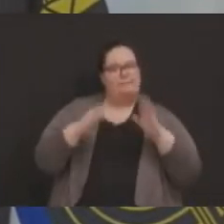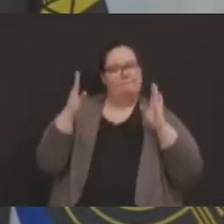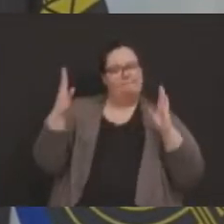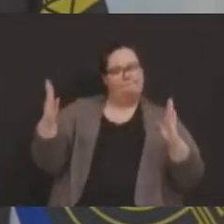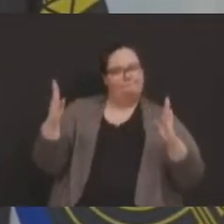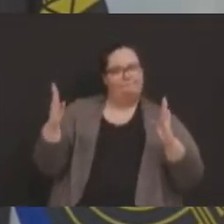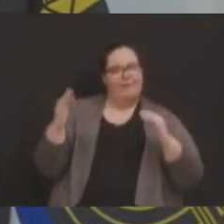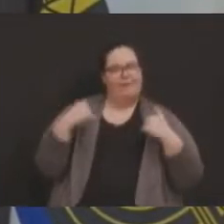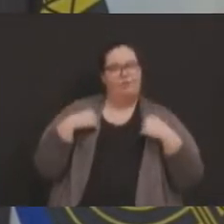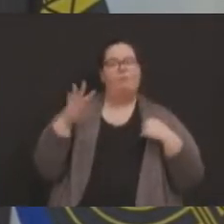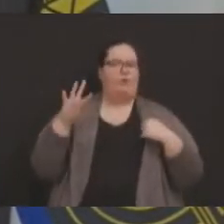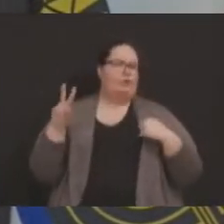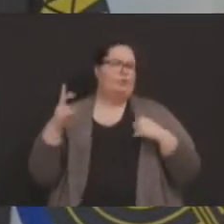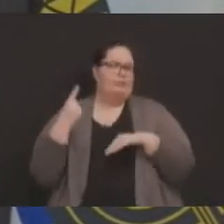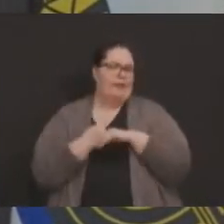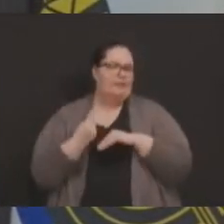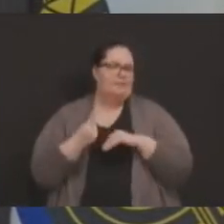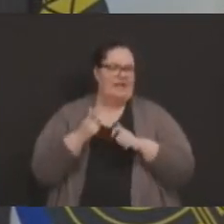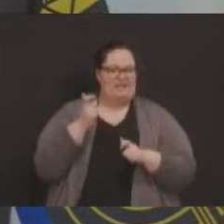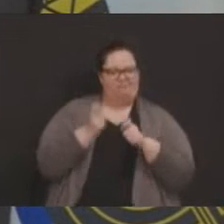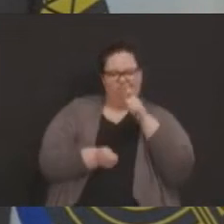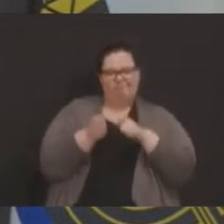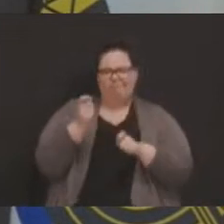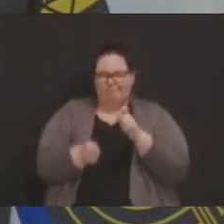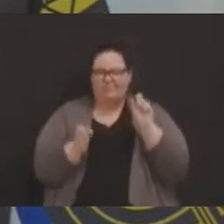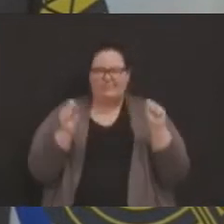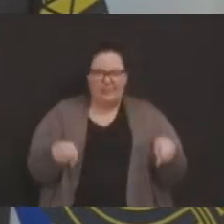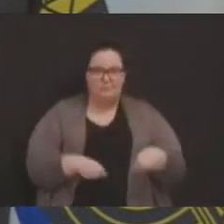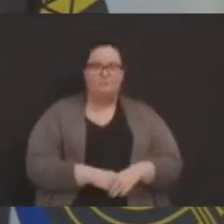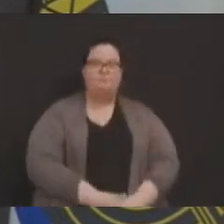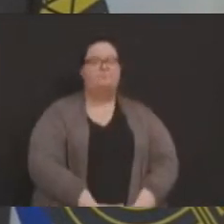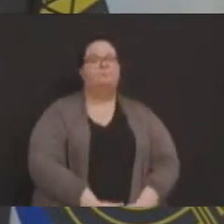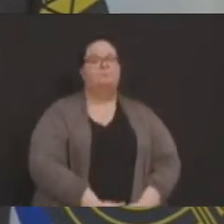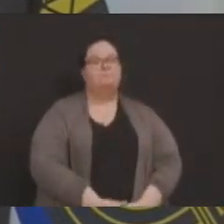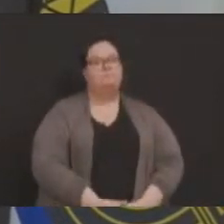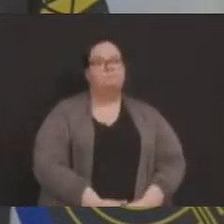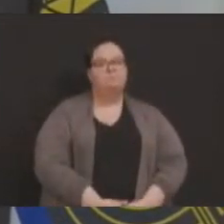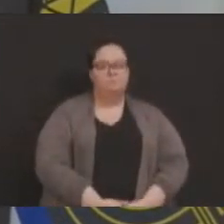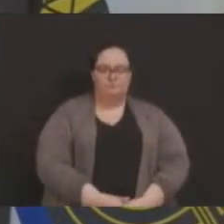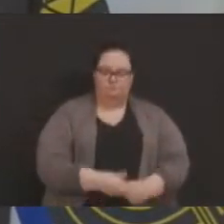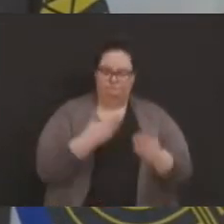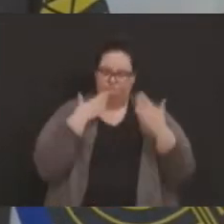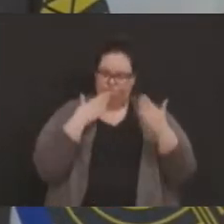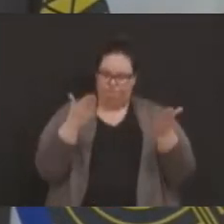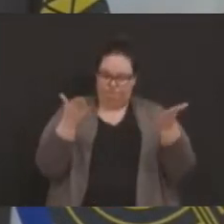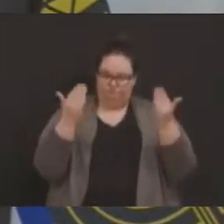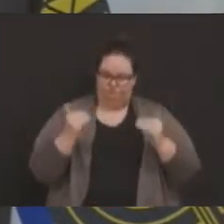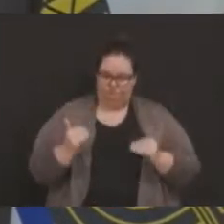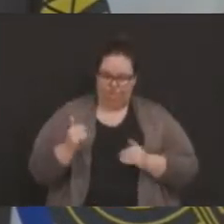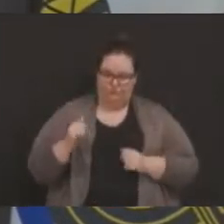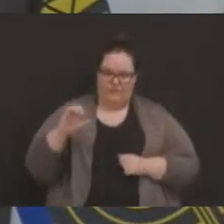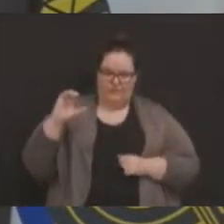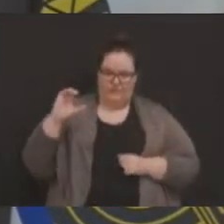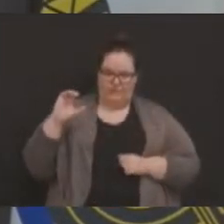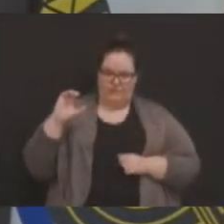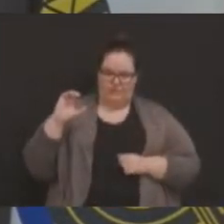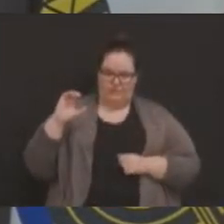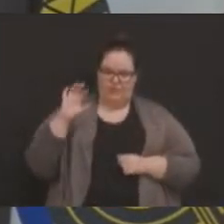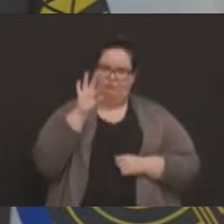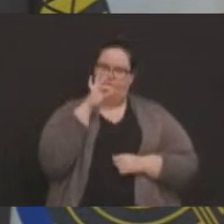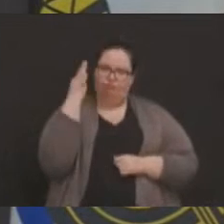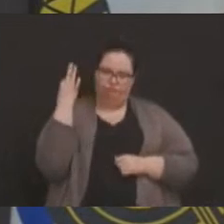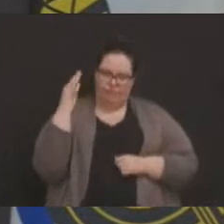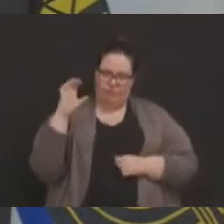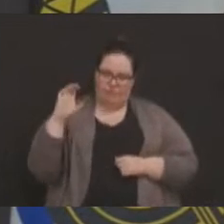Giguère, CHAUTVA. Oui, bonjour. Ma question est pour Dr. Russell. Avant de vous poser ma question, juste pour être sûr, donc